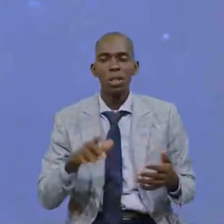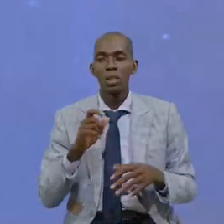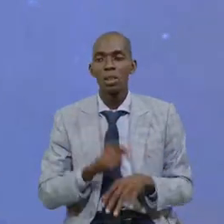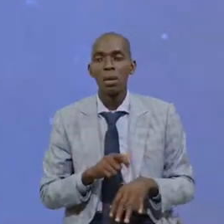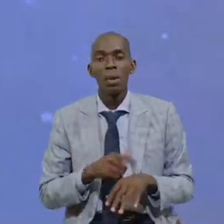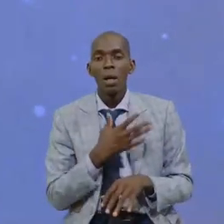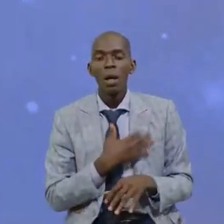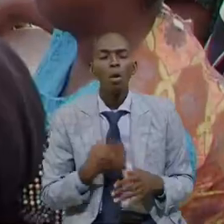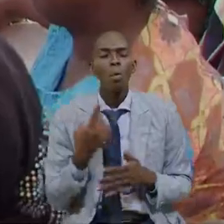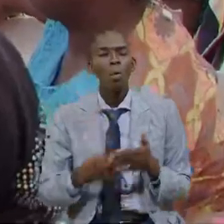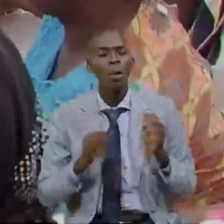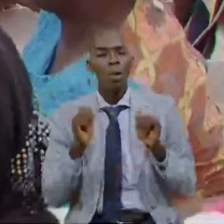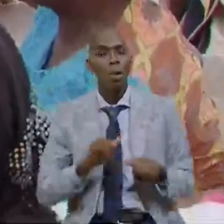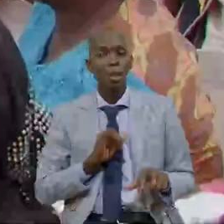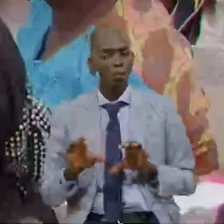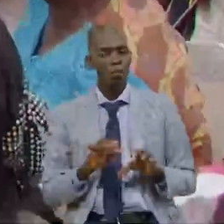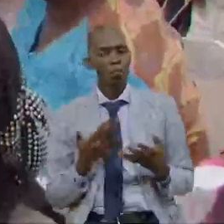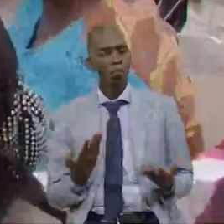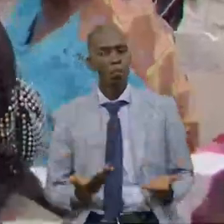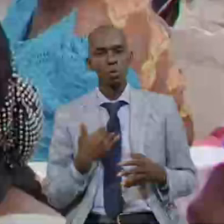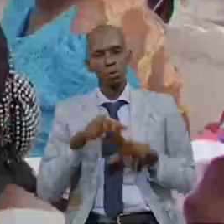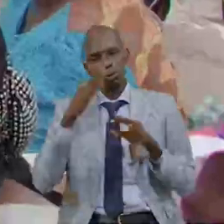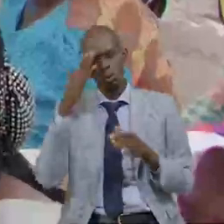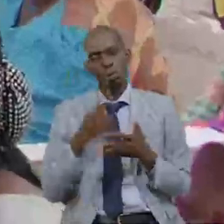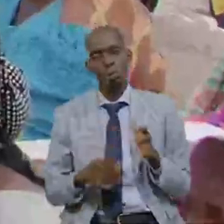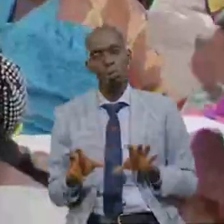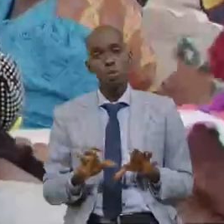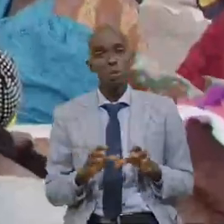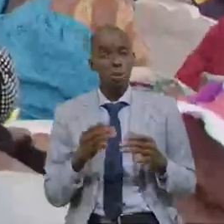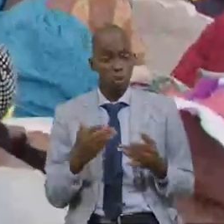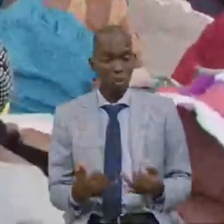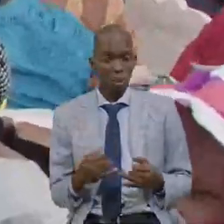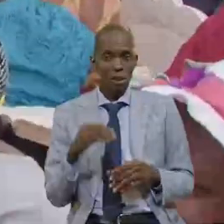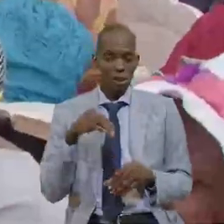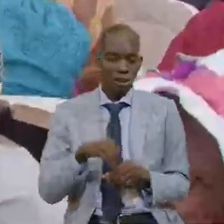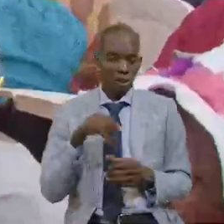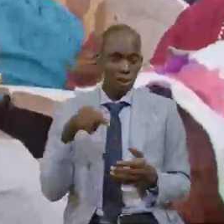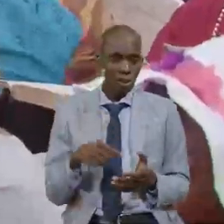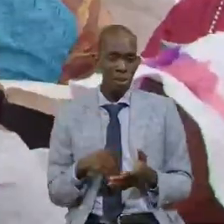destruction. C'est une période de destruction. Qu'est-ce que je peux faire? Il y a quelque chose que tu peux faire. Même